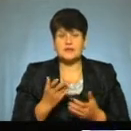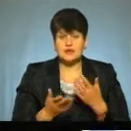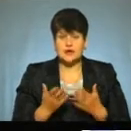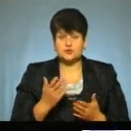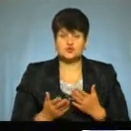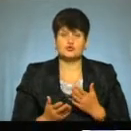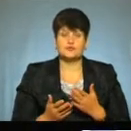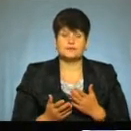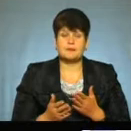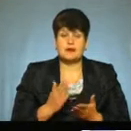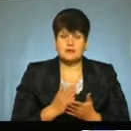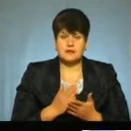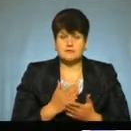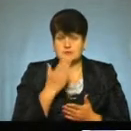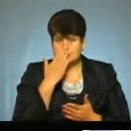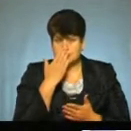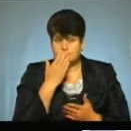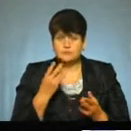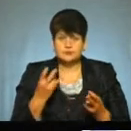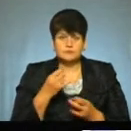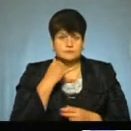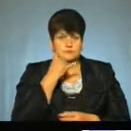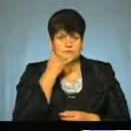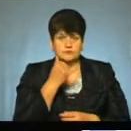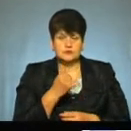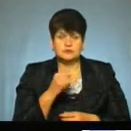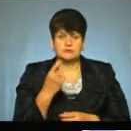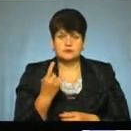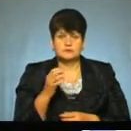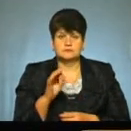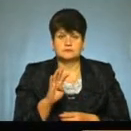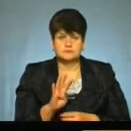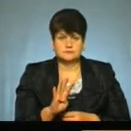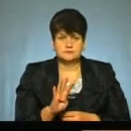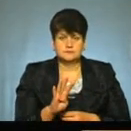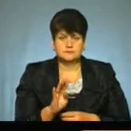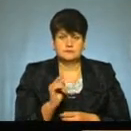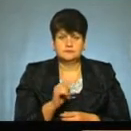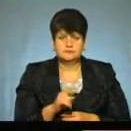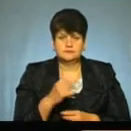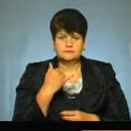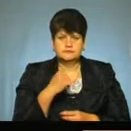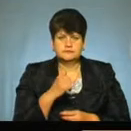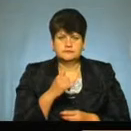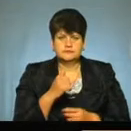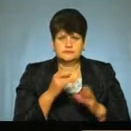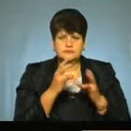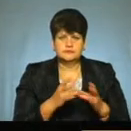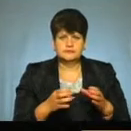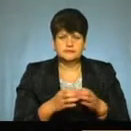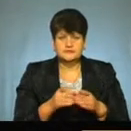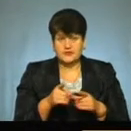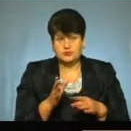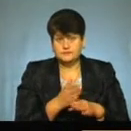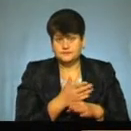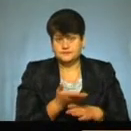при наявності запаху, звичайно, потрібно дзвонити 104 службу, для того, для виклику аварійної бригади, і вони будуть